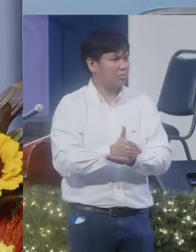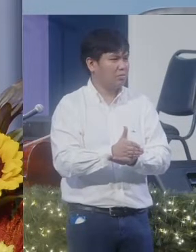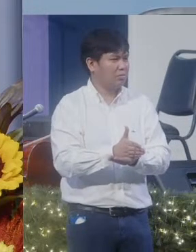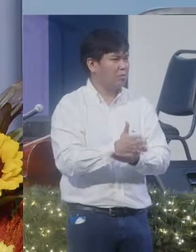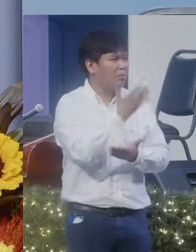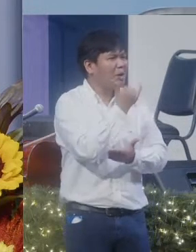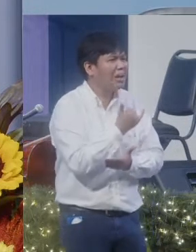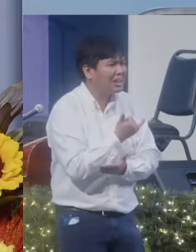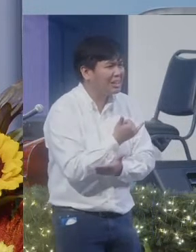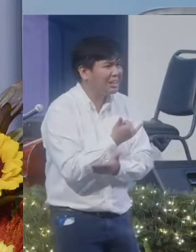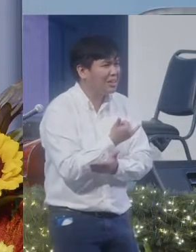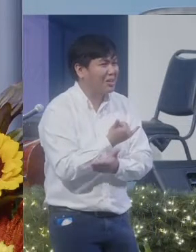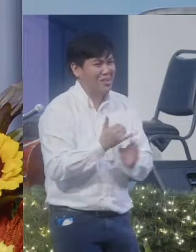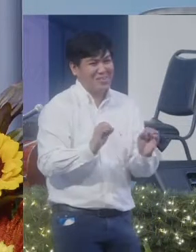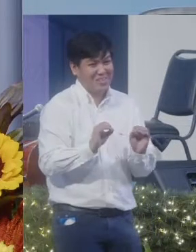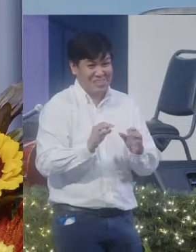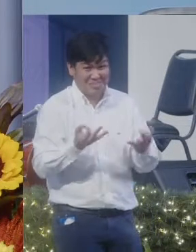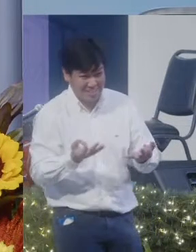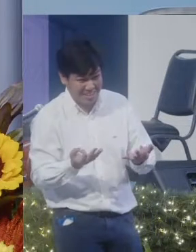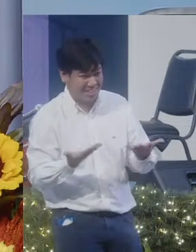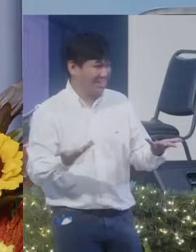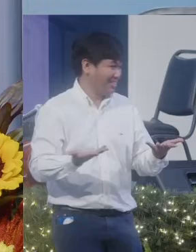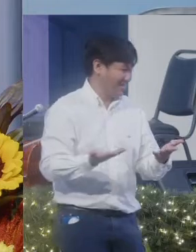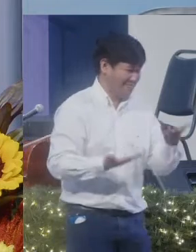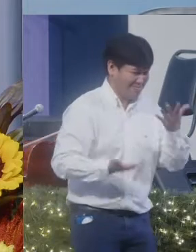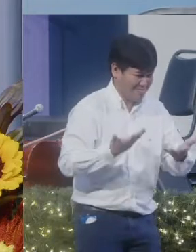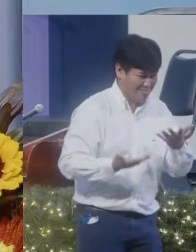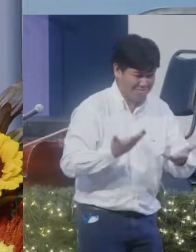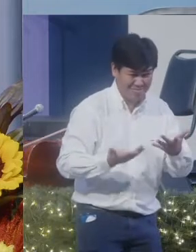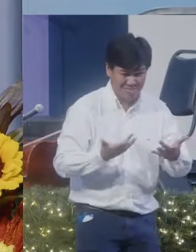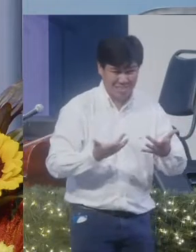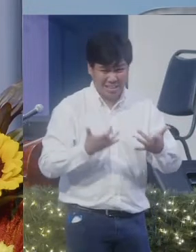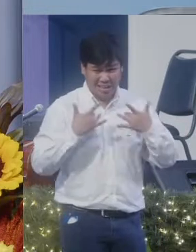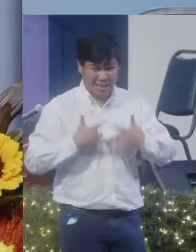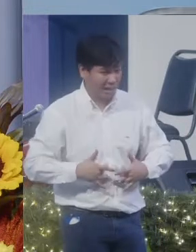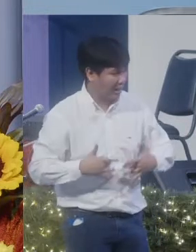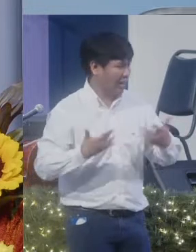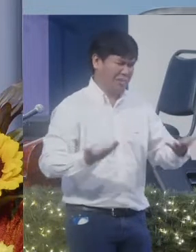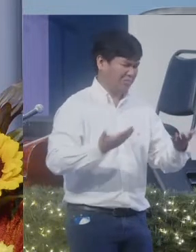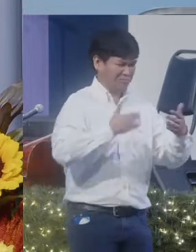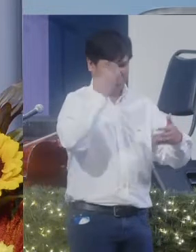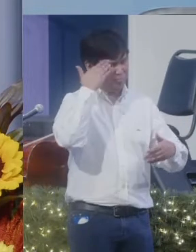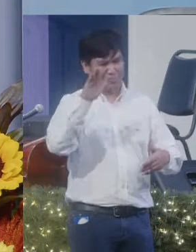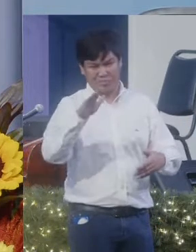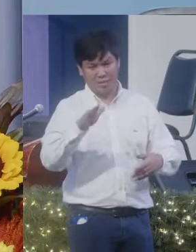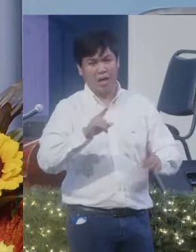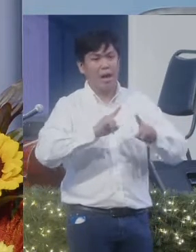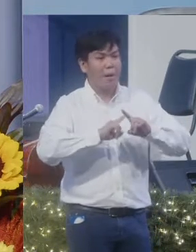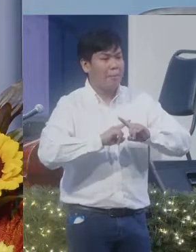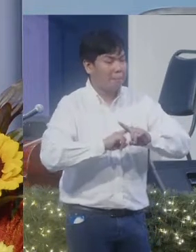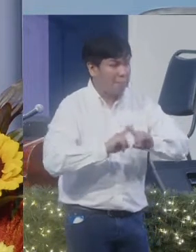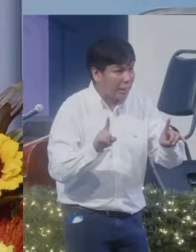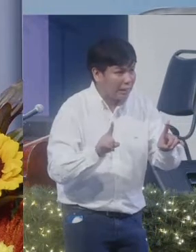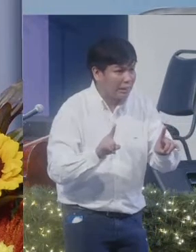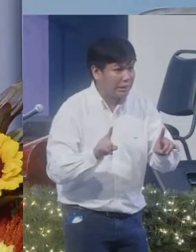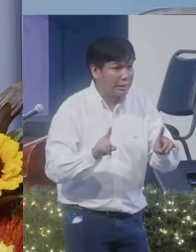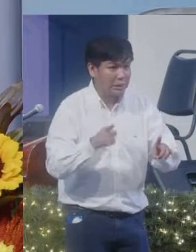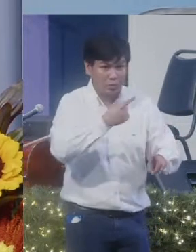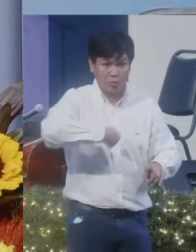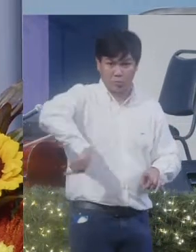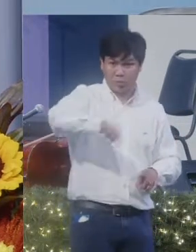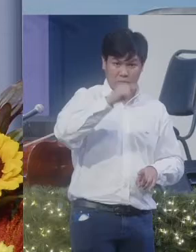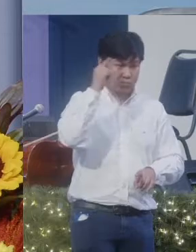tuluyang sumusunod kay Jesus. Encouragement po yan sa atin. No? Yung iba sa atin, iniisip